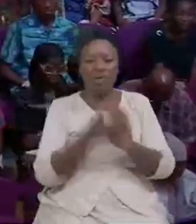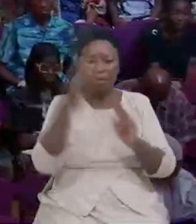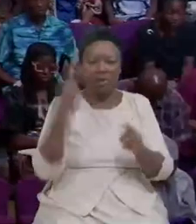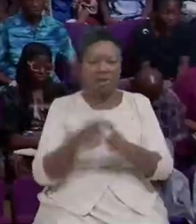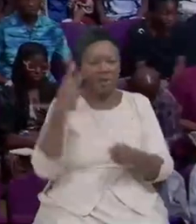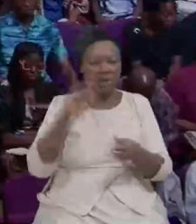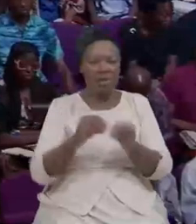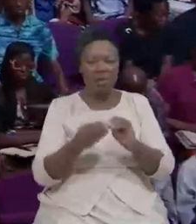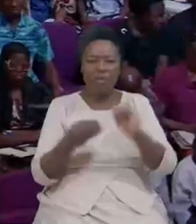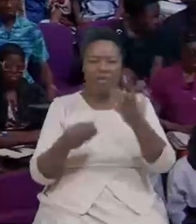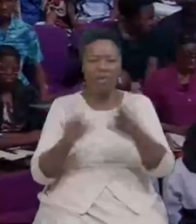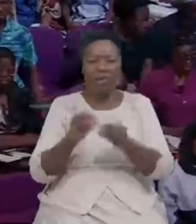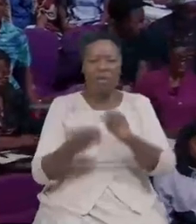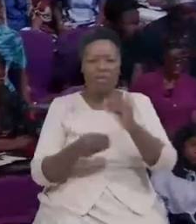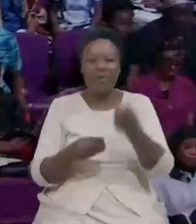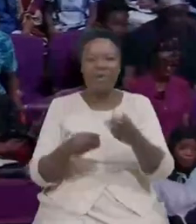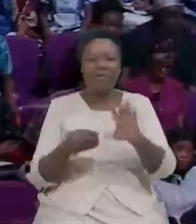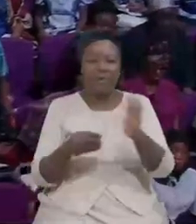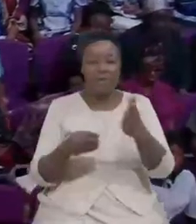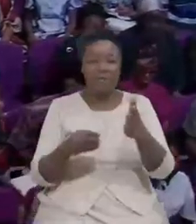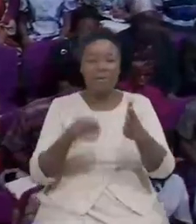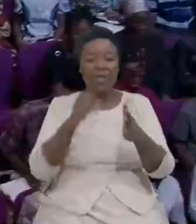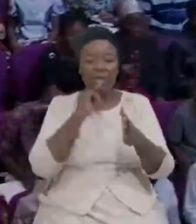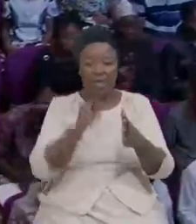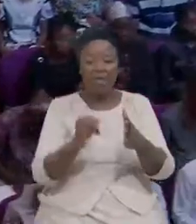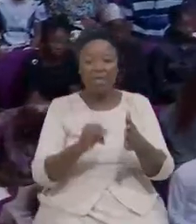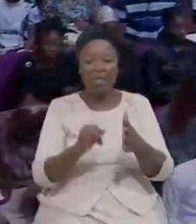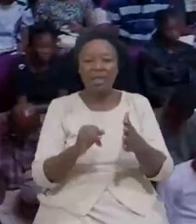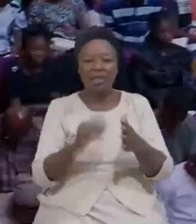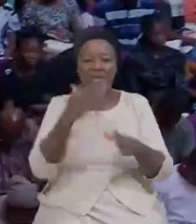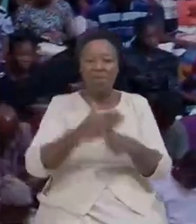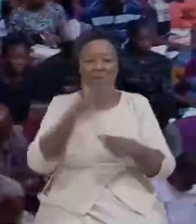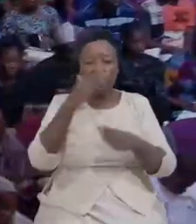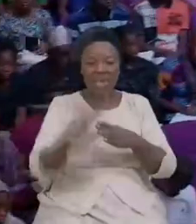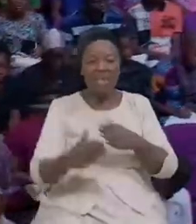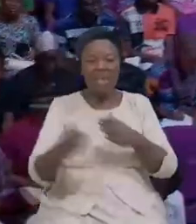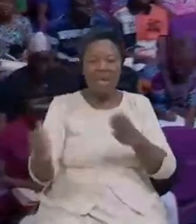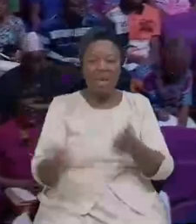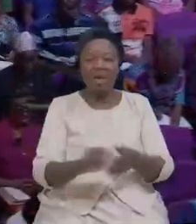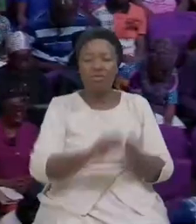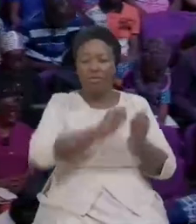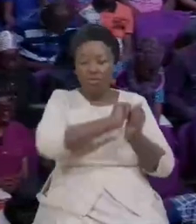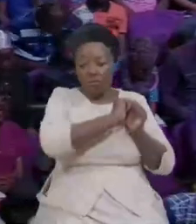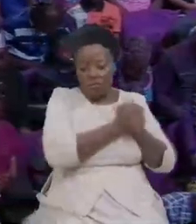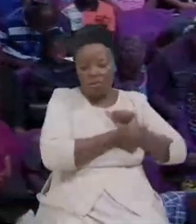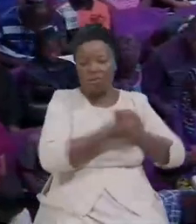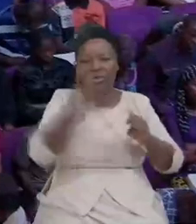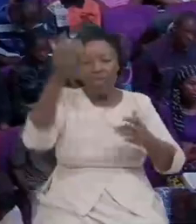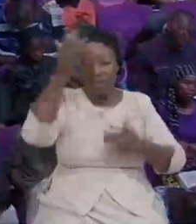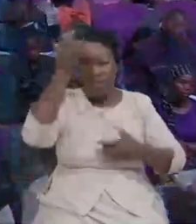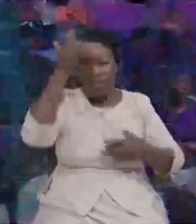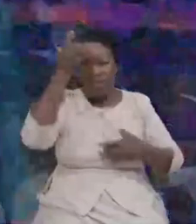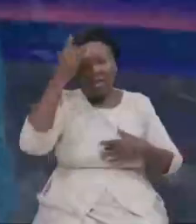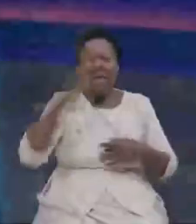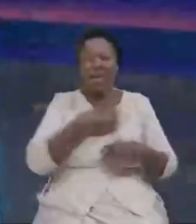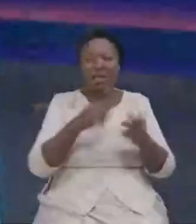Cinquièmement, ce sont les maladies totalement ôtées. Qu'est-ce que je veux dire par là? Il dit que